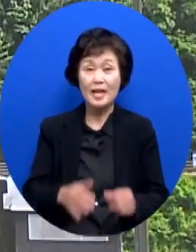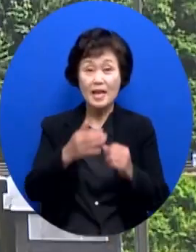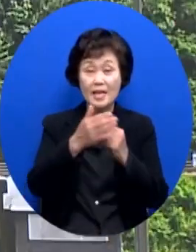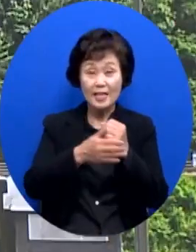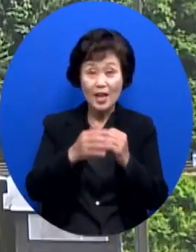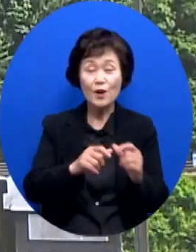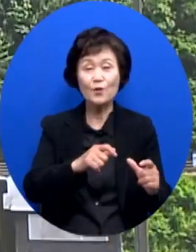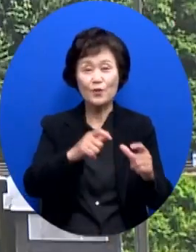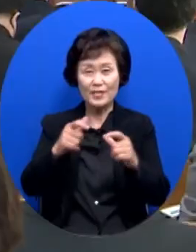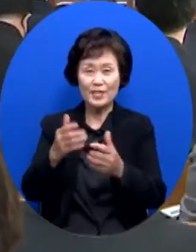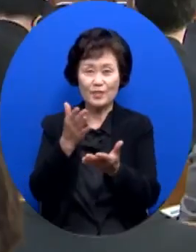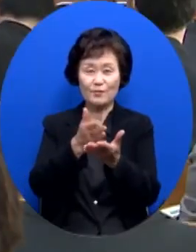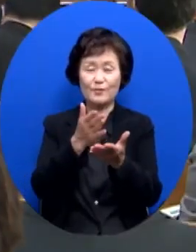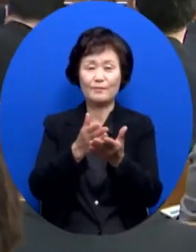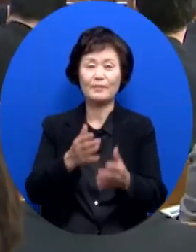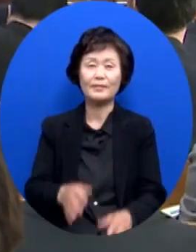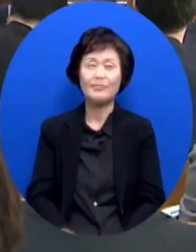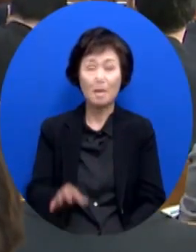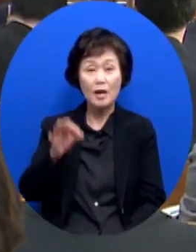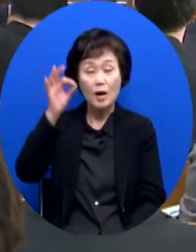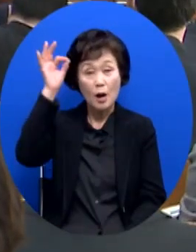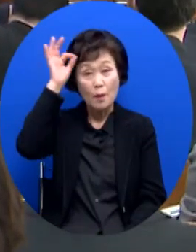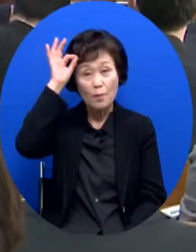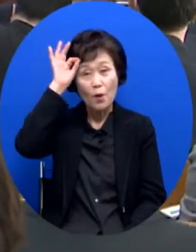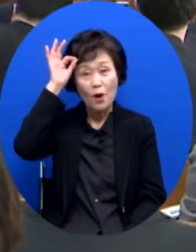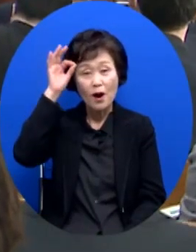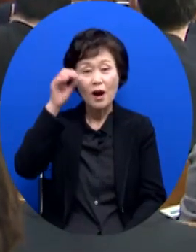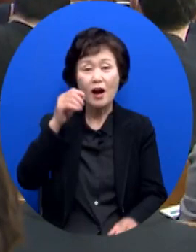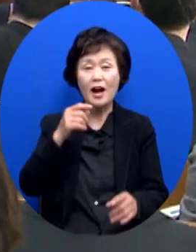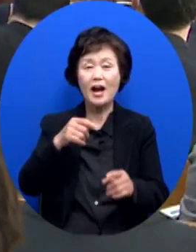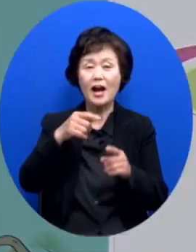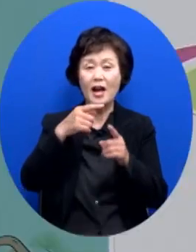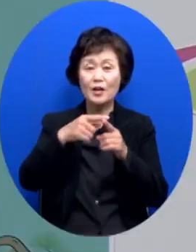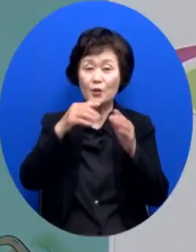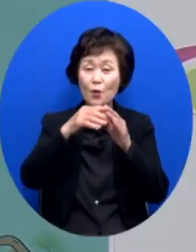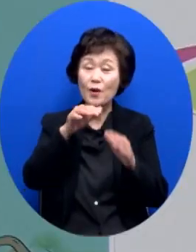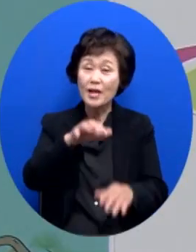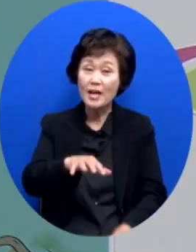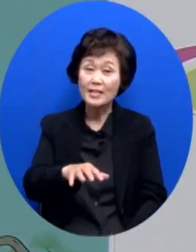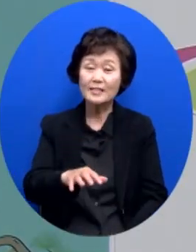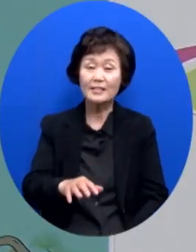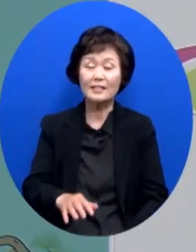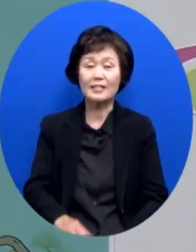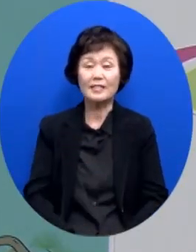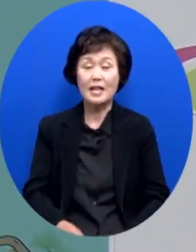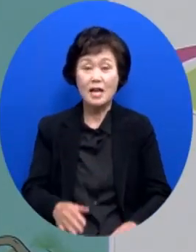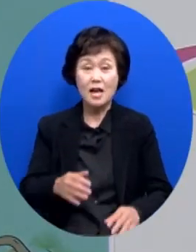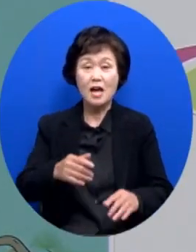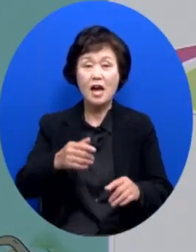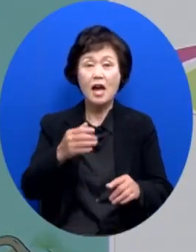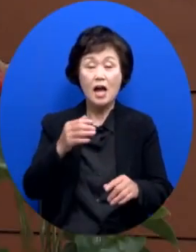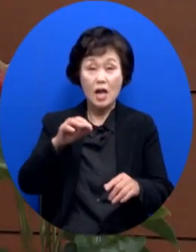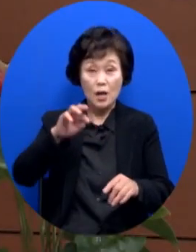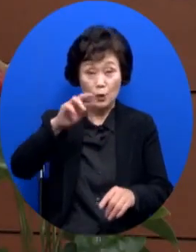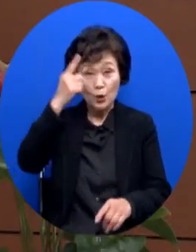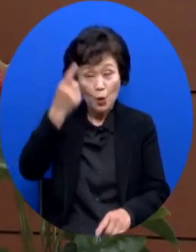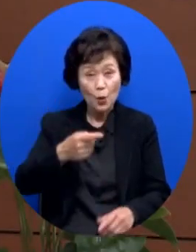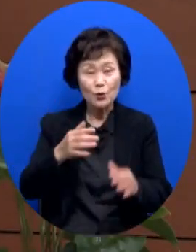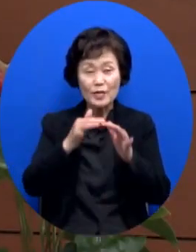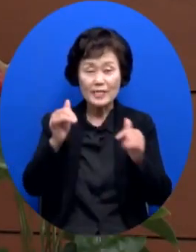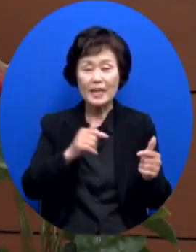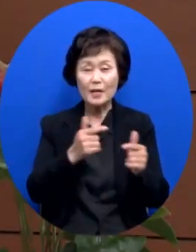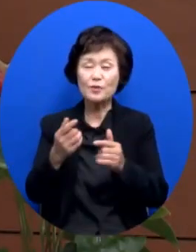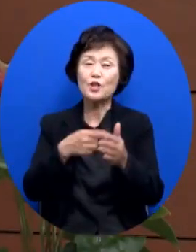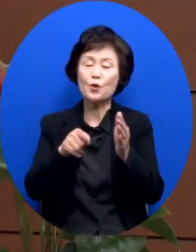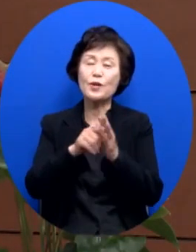지역 단신 뉴스입니다. 포항 성법교회는 포항의 제1호 귀농귀촌의 집을 준공하고 감사예배를 드렸습니다. 예배에서